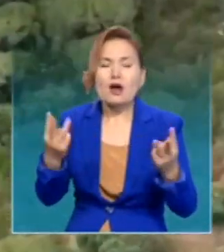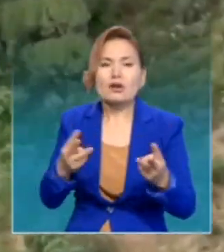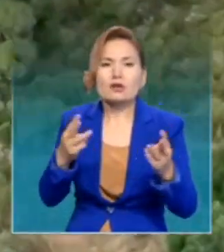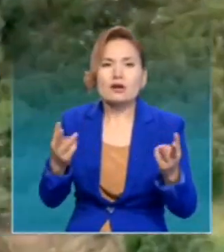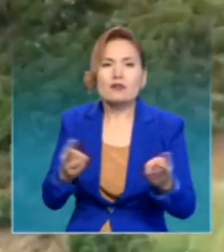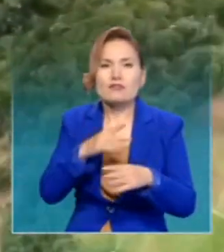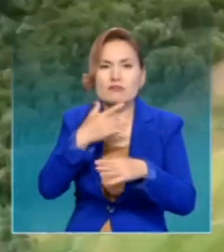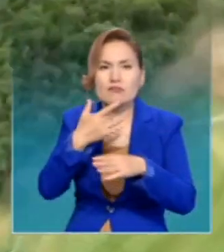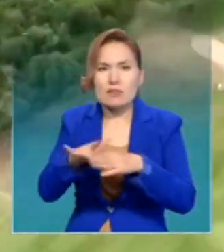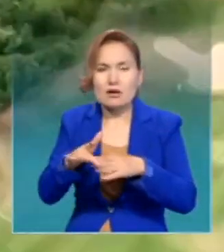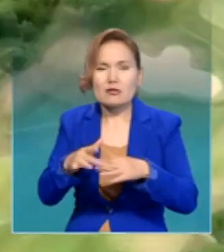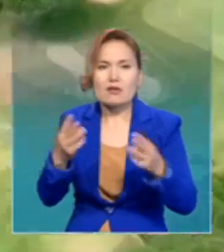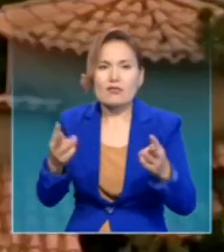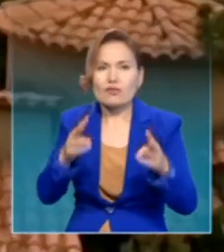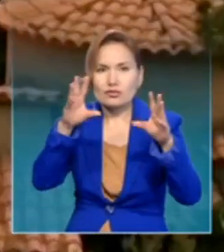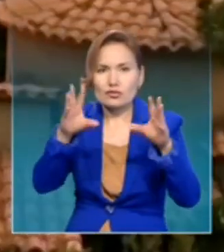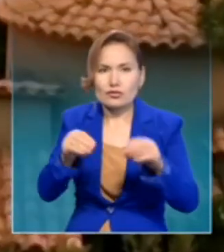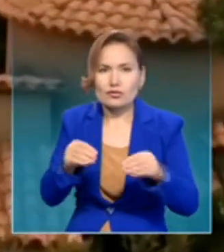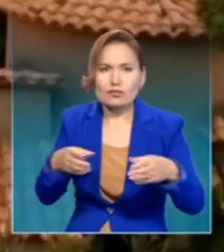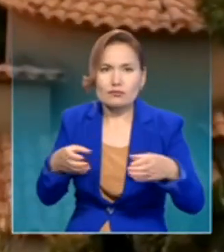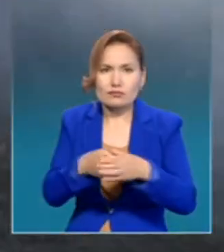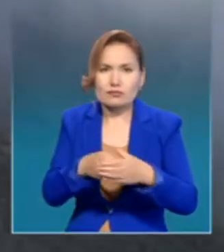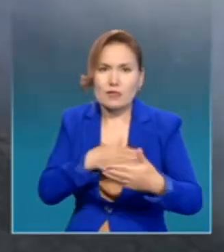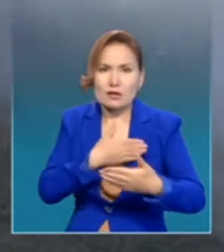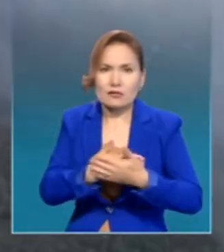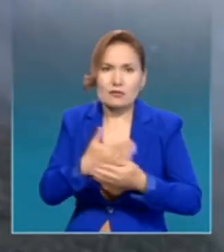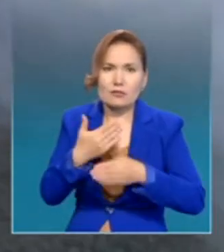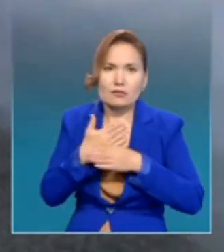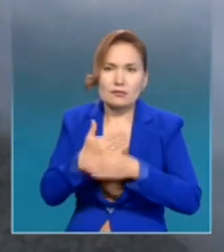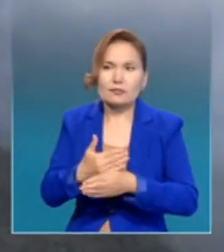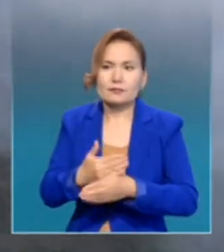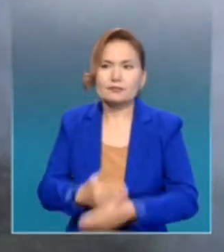аумақта өрті сөндіру жұмыстары жүріп жатыр.